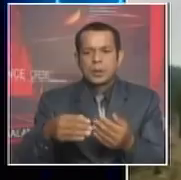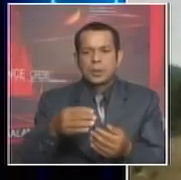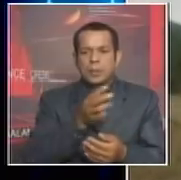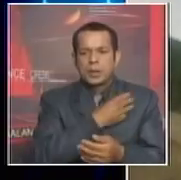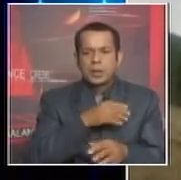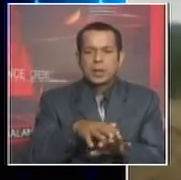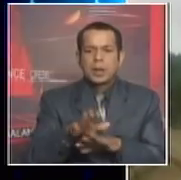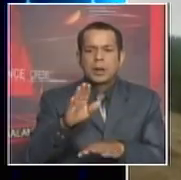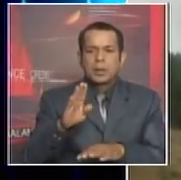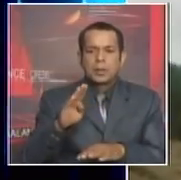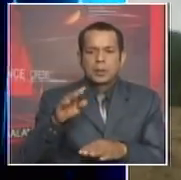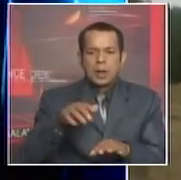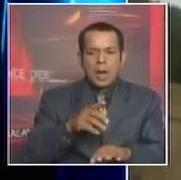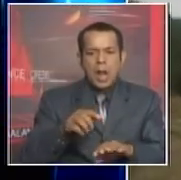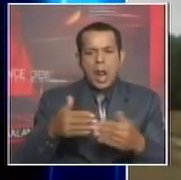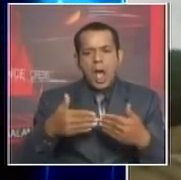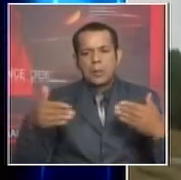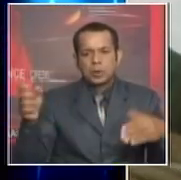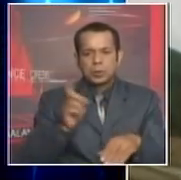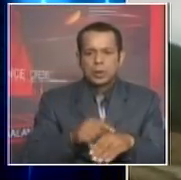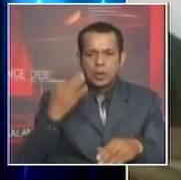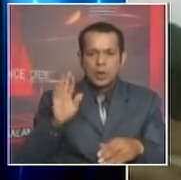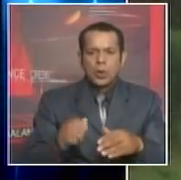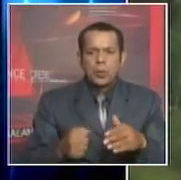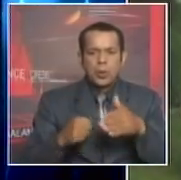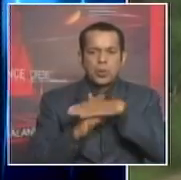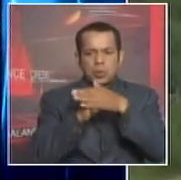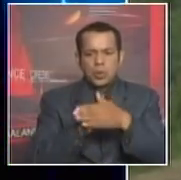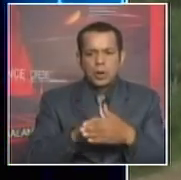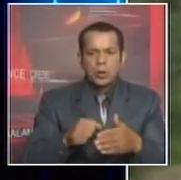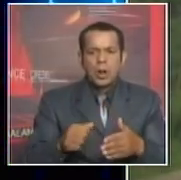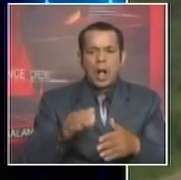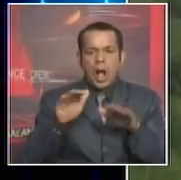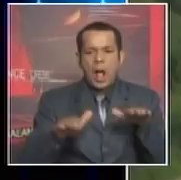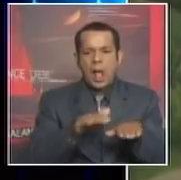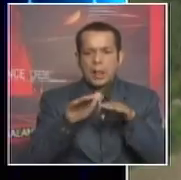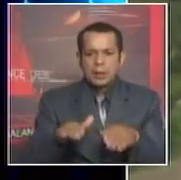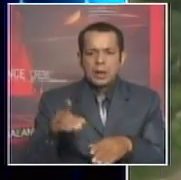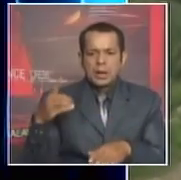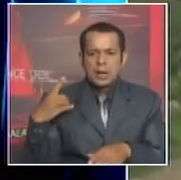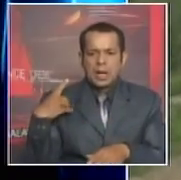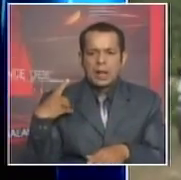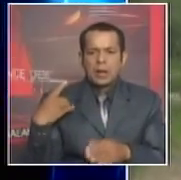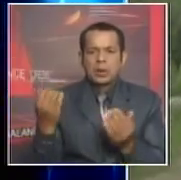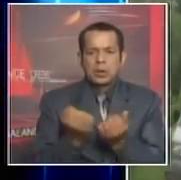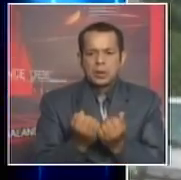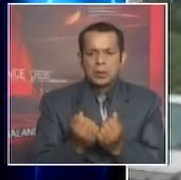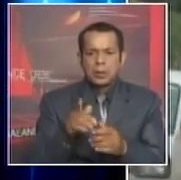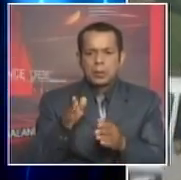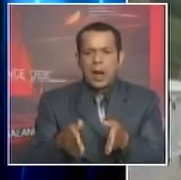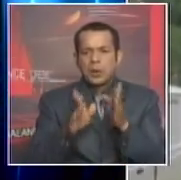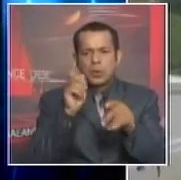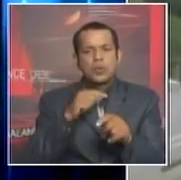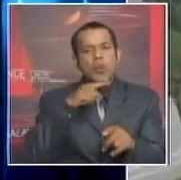छ। माकली लामो समय भइसक्दा पनि पहुँचका आधारमा नगरकोटको बाटोको ठेक्का लिने ठेकेदारले बाटो निर्माण